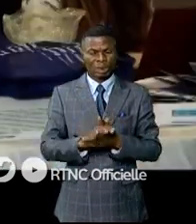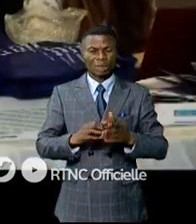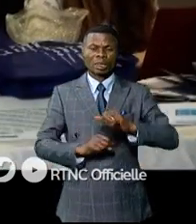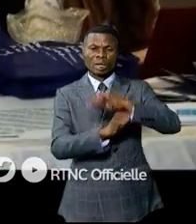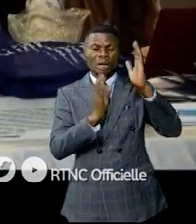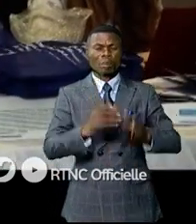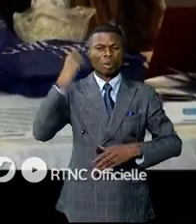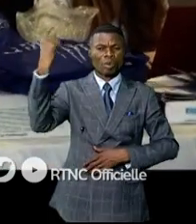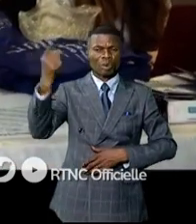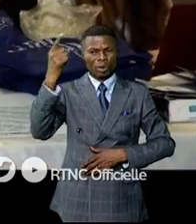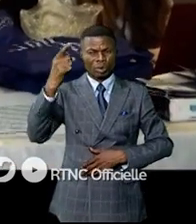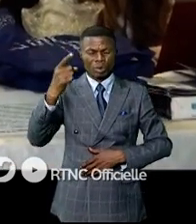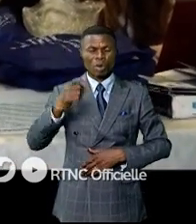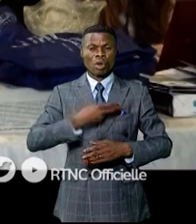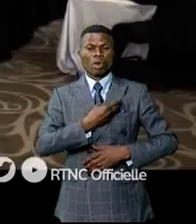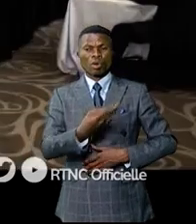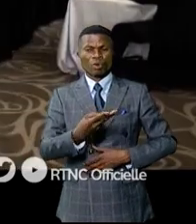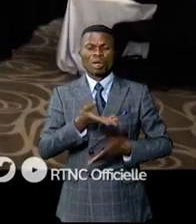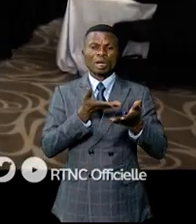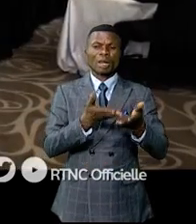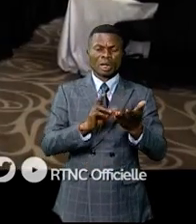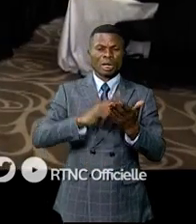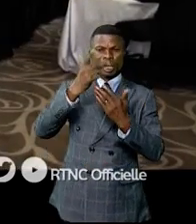partenariat mondial a pour vocation de servir des